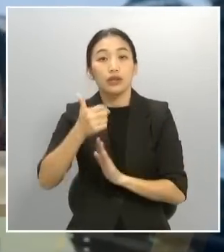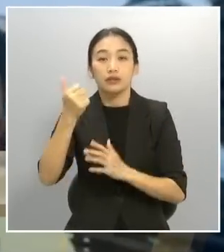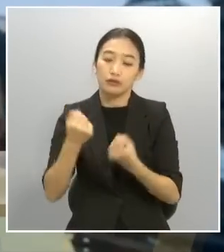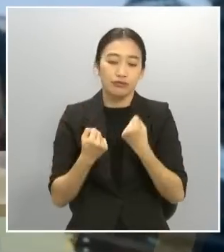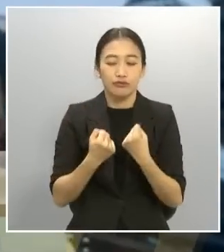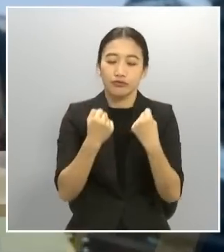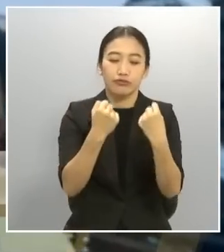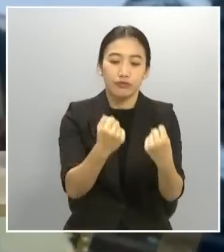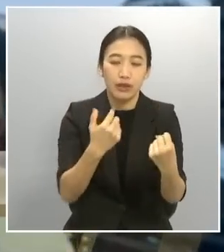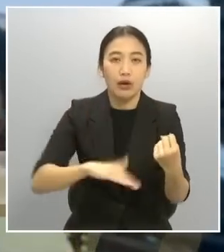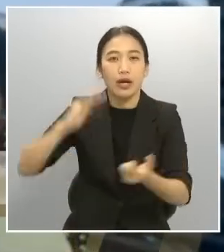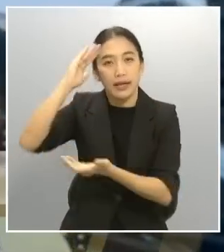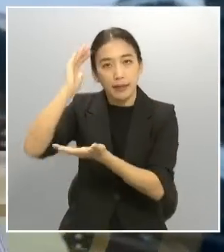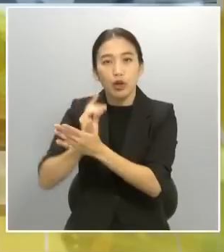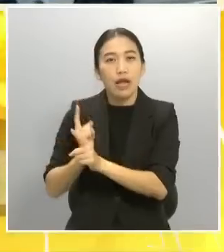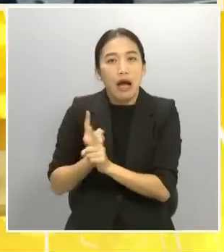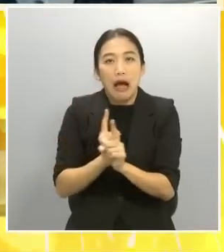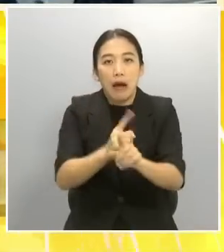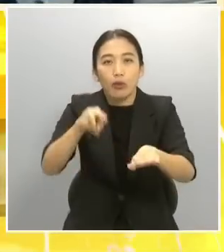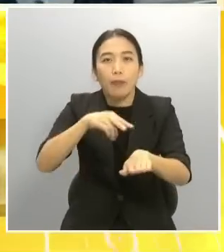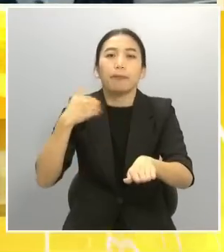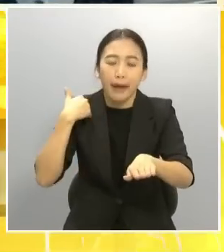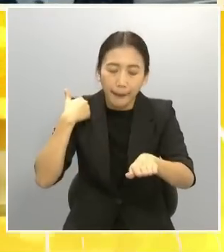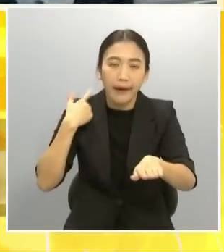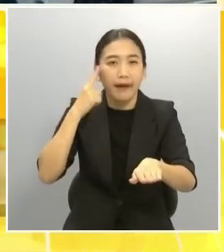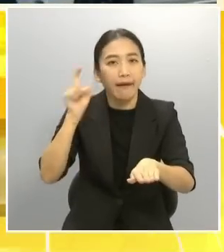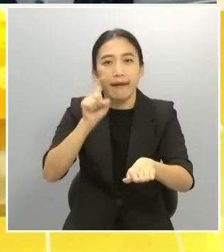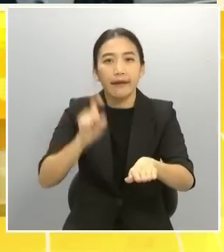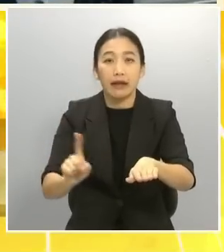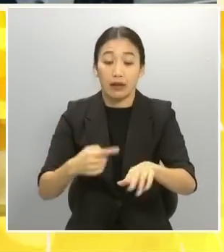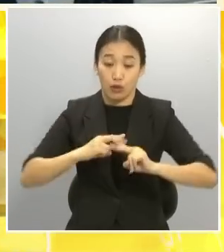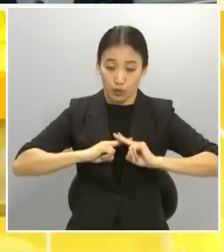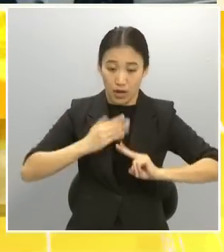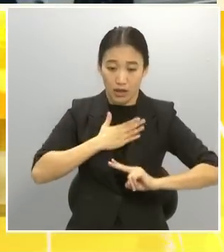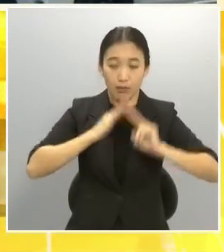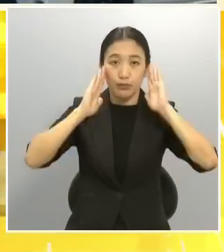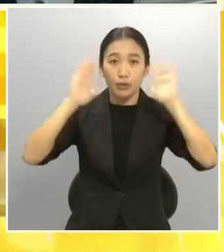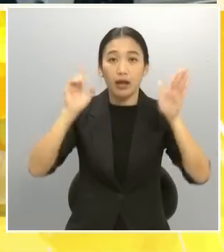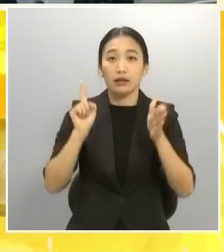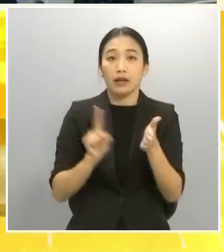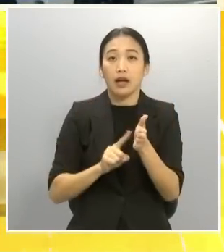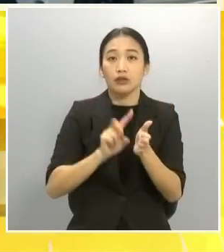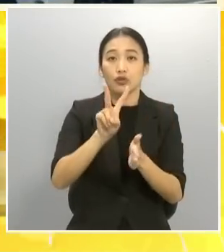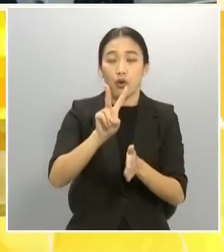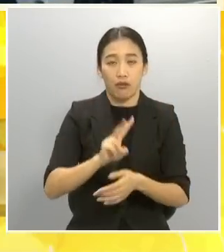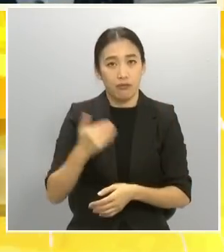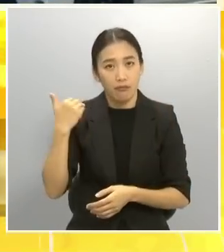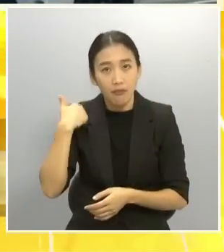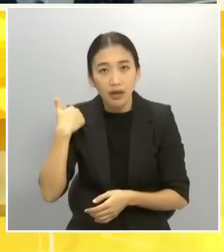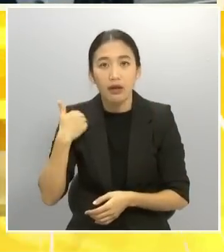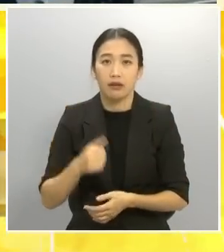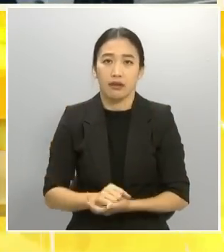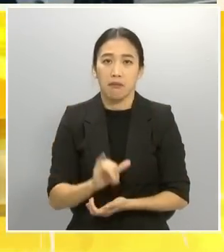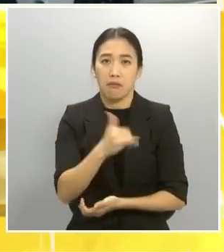ครั้งที่มาจอดรถเข้ามาที่ร้านตัวเองเนี่ยเคาะกระจกเรียกเพราะบางครั้งเรายังไม่ลงจากรถเราคุยโทรศัพท์อยู่แต่ว่าก็จะ